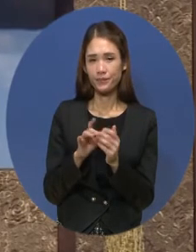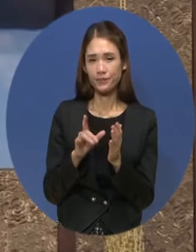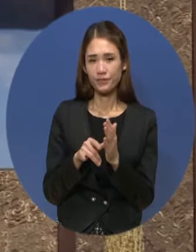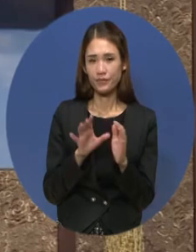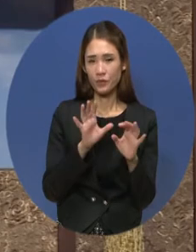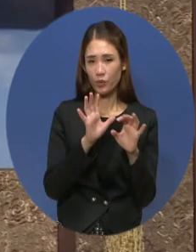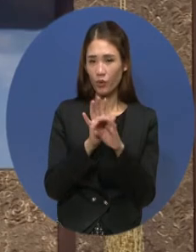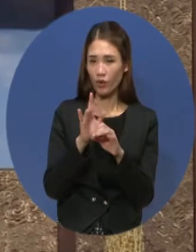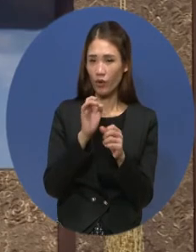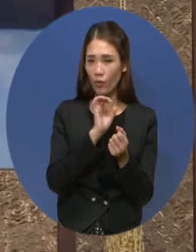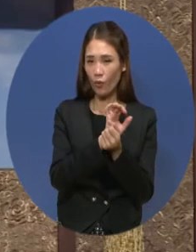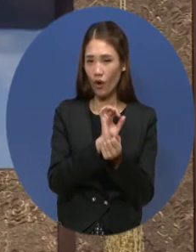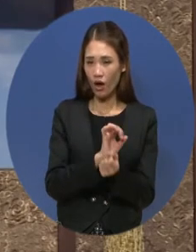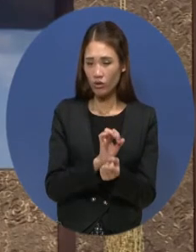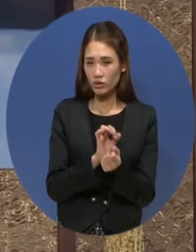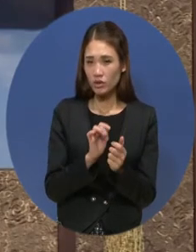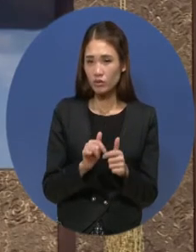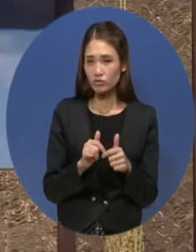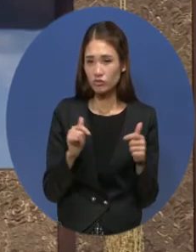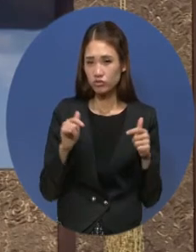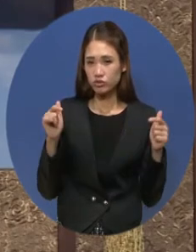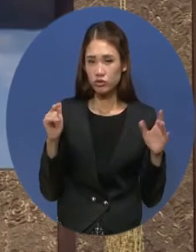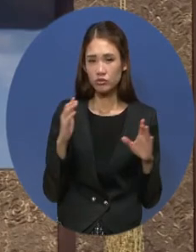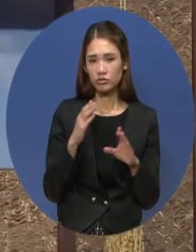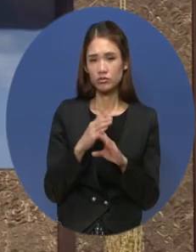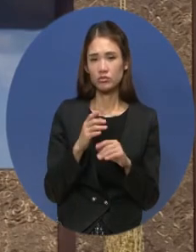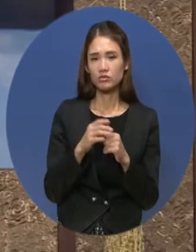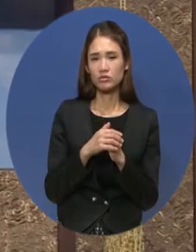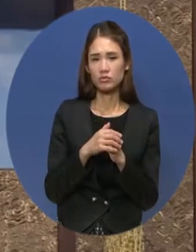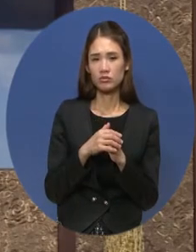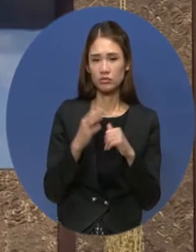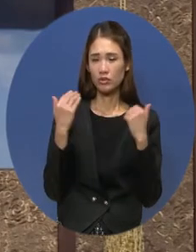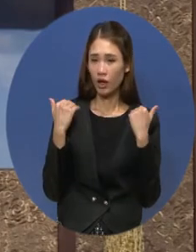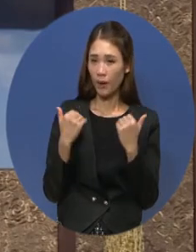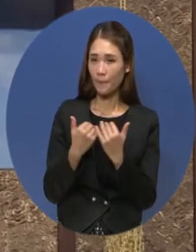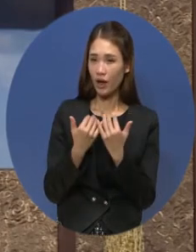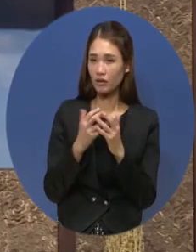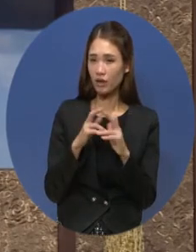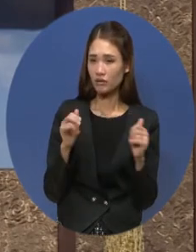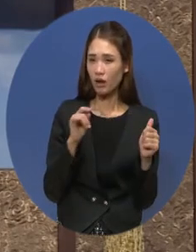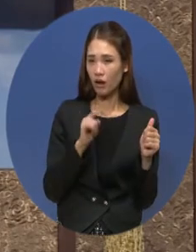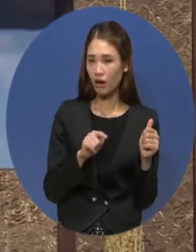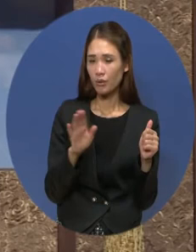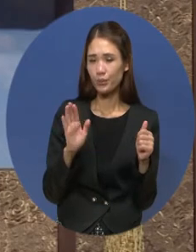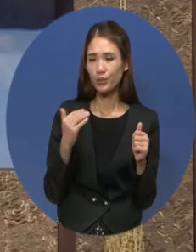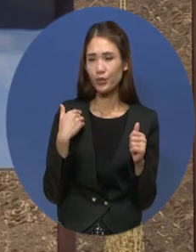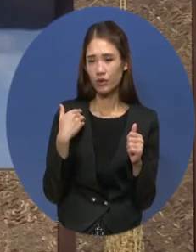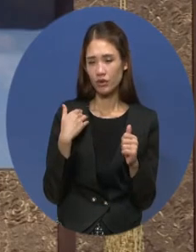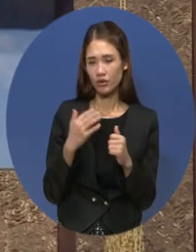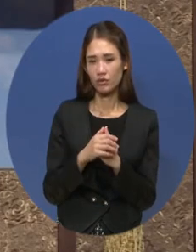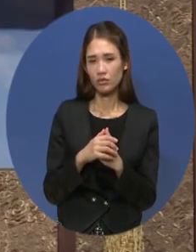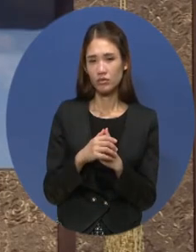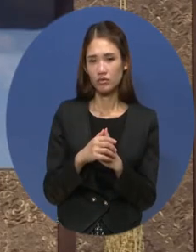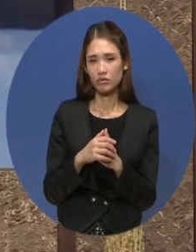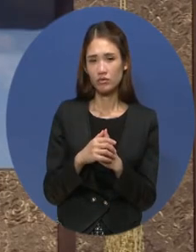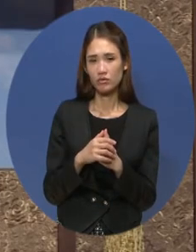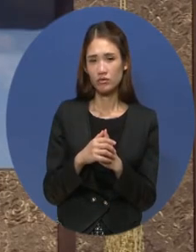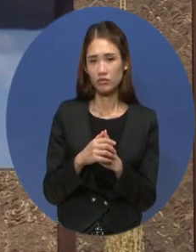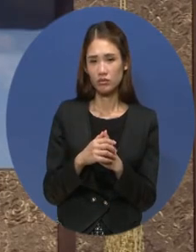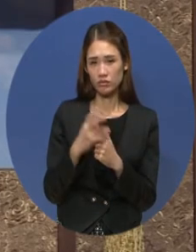크로나 확산 4 확산이 막 지속적 이었기 때문에 발달장애 이란 건 모르는 거죠 그러니까 뭐